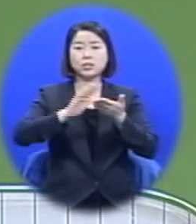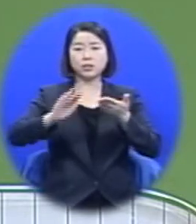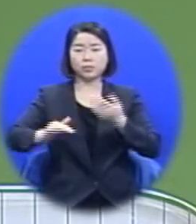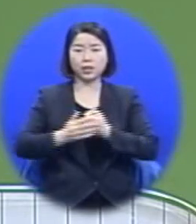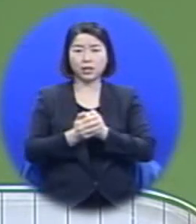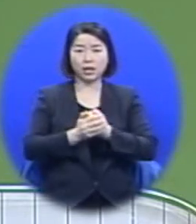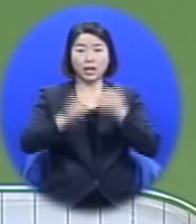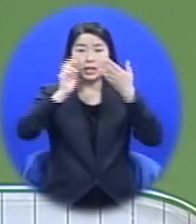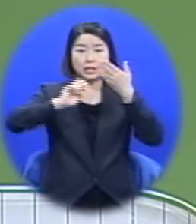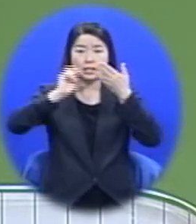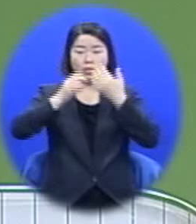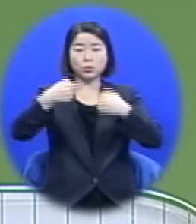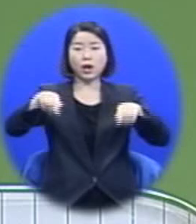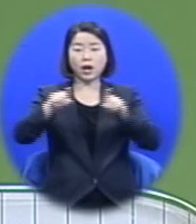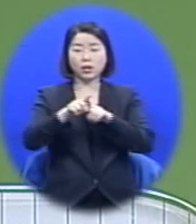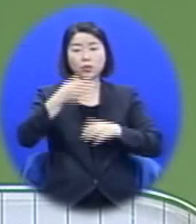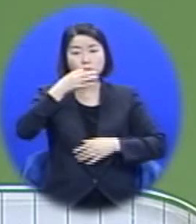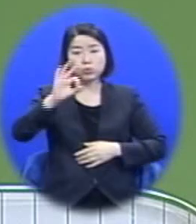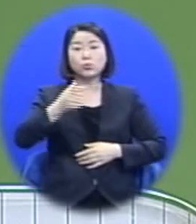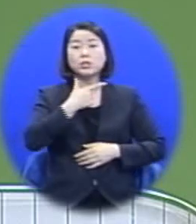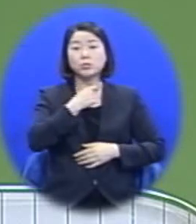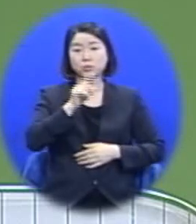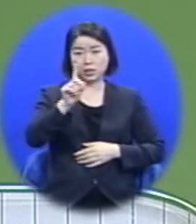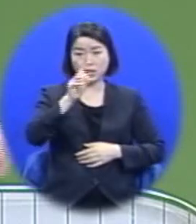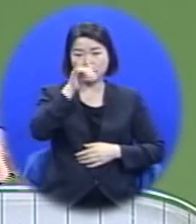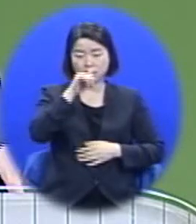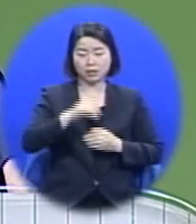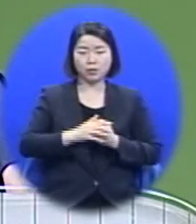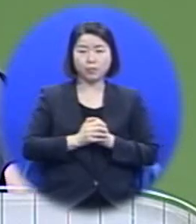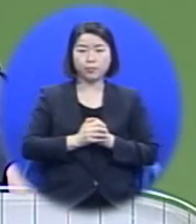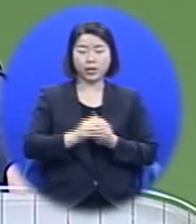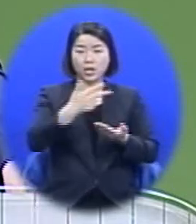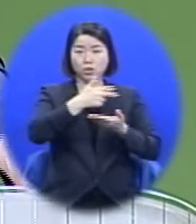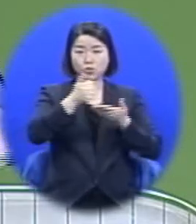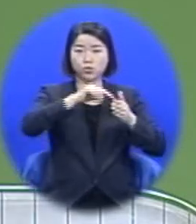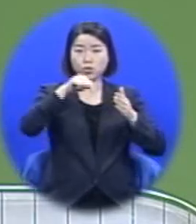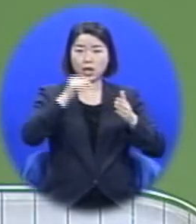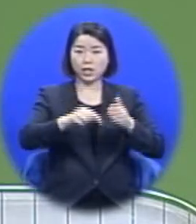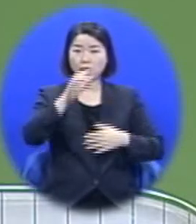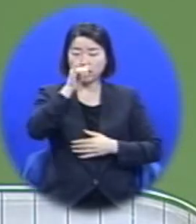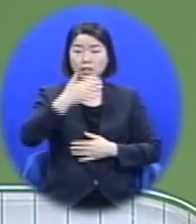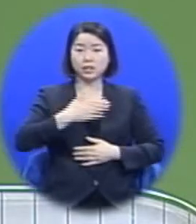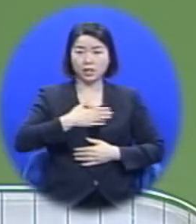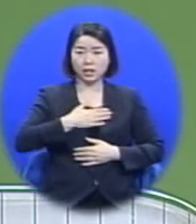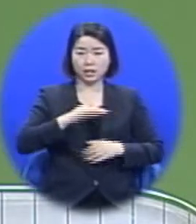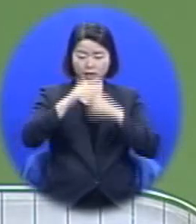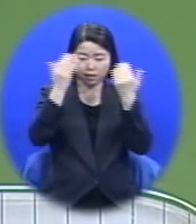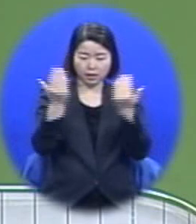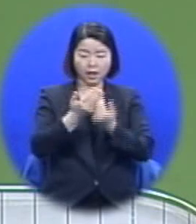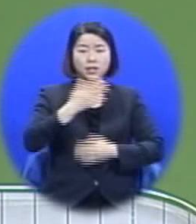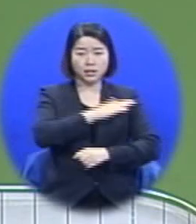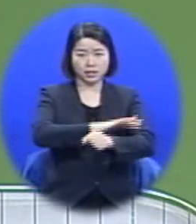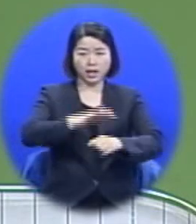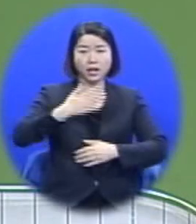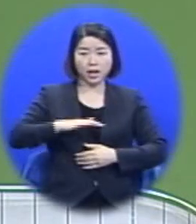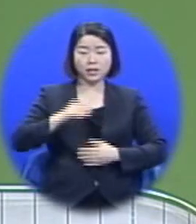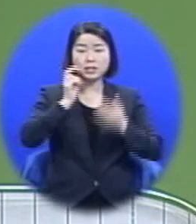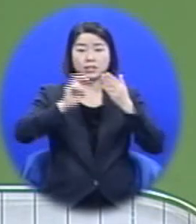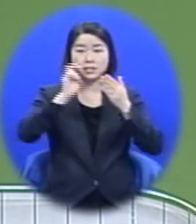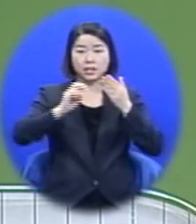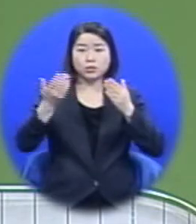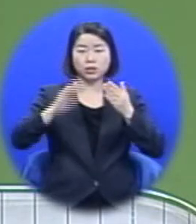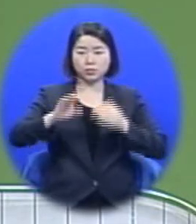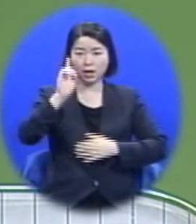찬송을 같이 부르고 싶은 것이 있습니다 주 안에 있는 나에게 다 잘하는 찬송 이지만